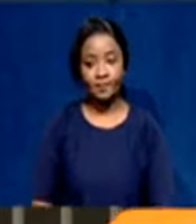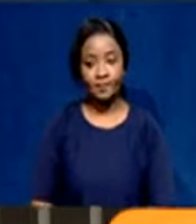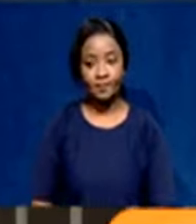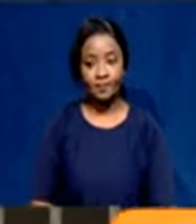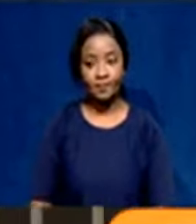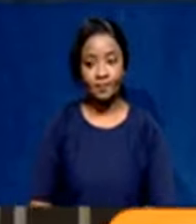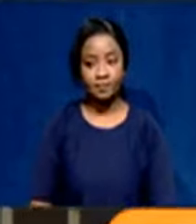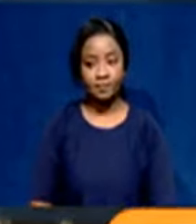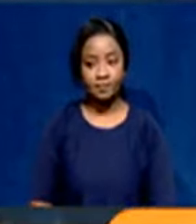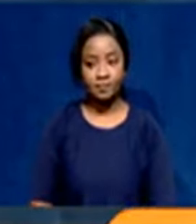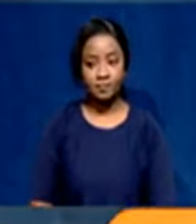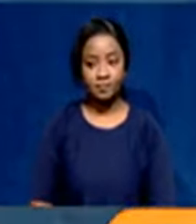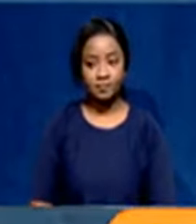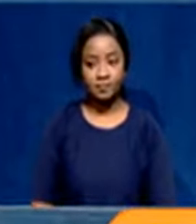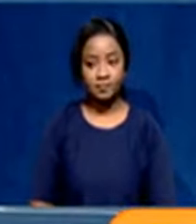runa